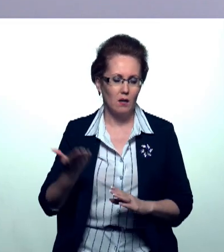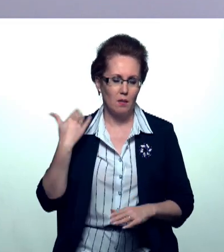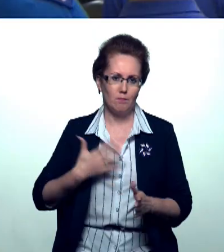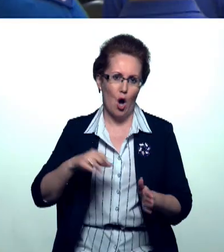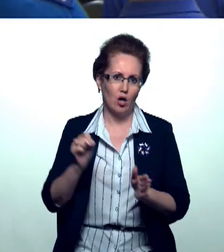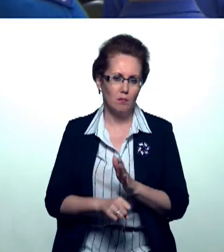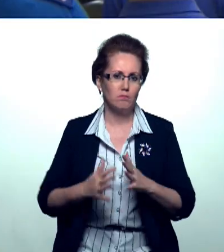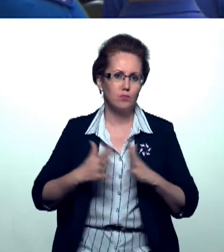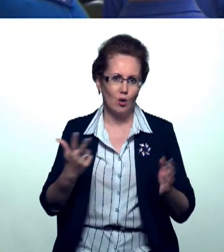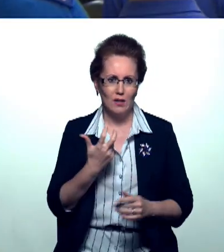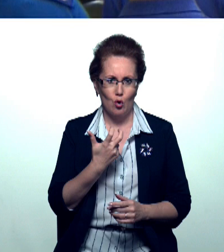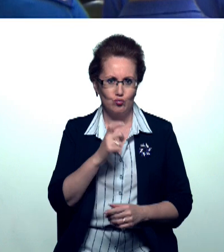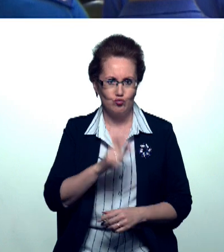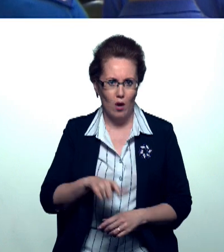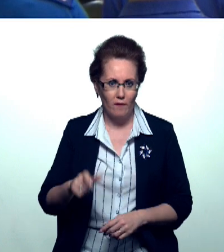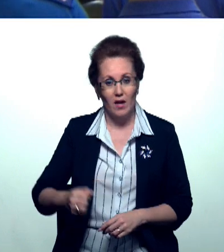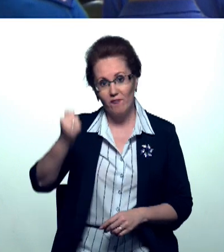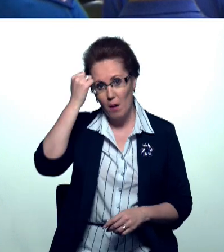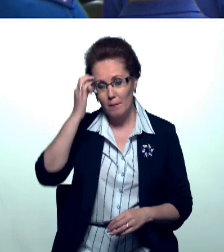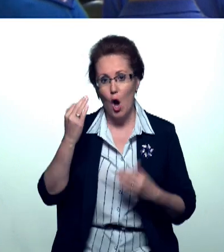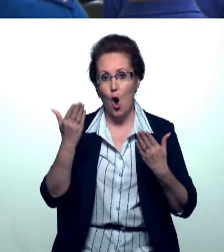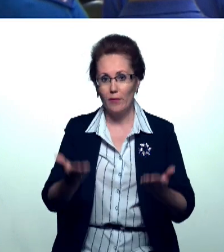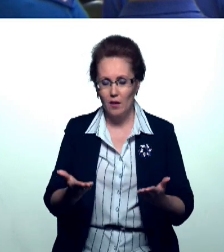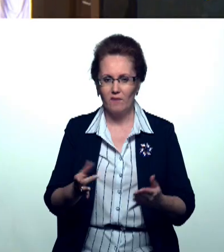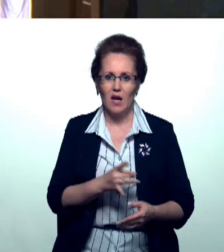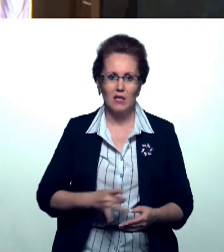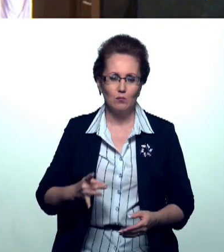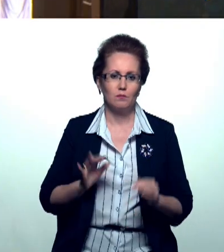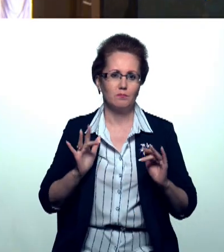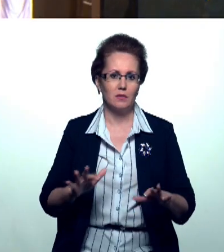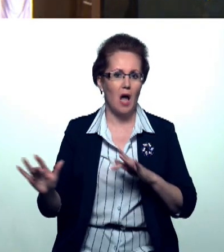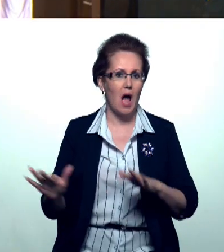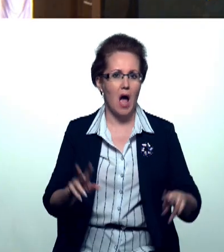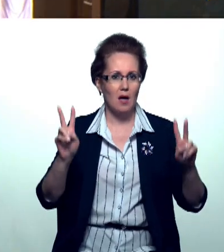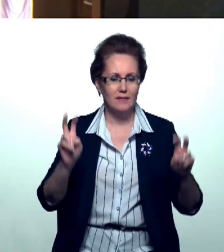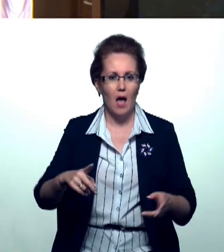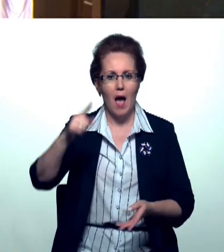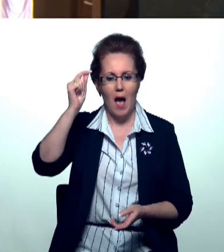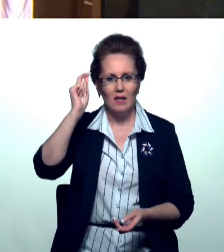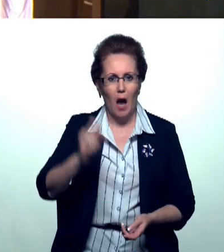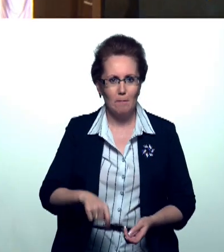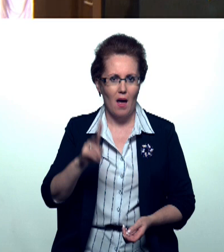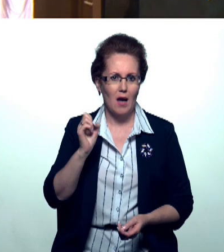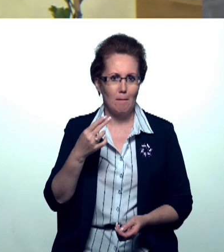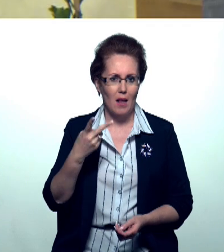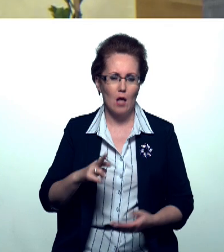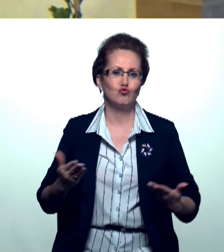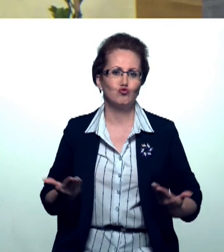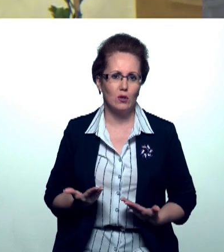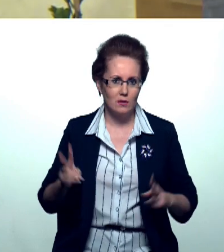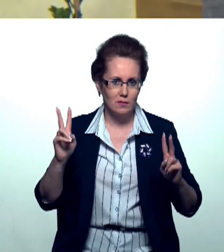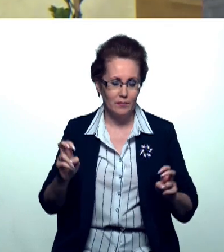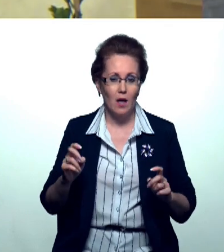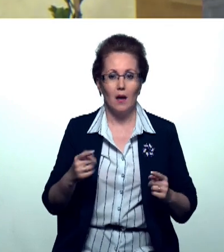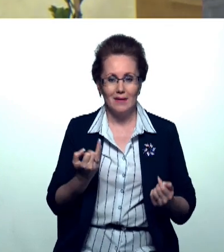более 300 человек. И в память о них в республике прошла акция «Капля жизни». Из-за погоды ее перенесли в Дом дружбы народов. В этом году